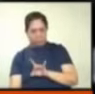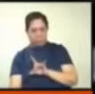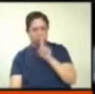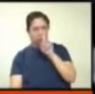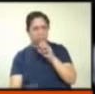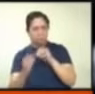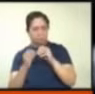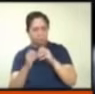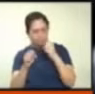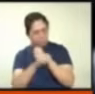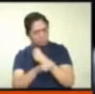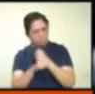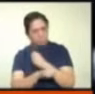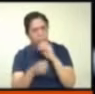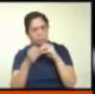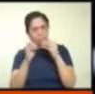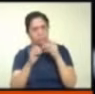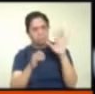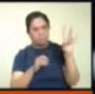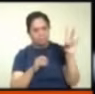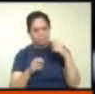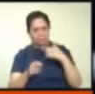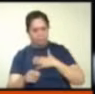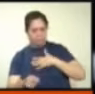yan, pinaglalaban ko yung number.